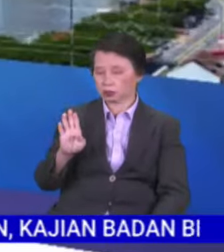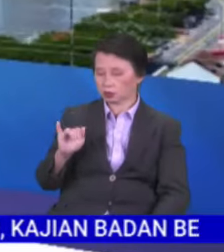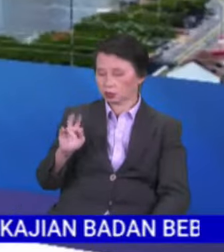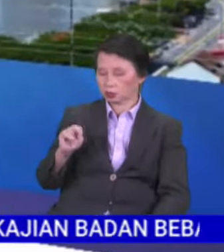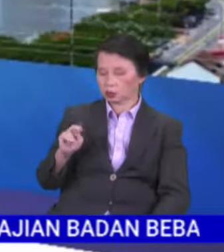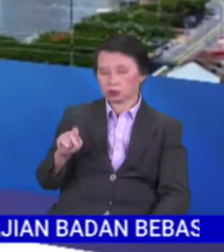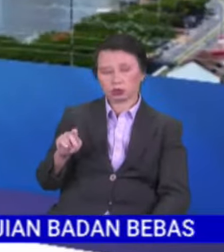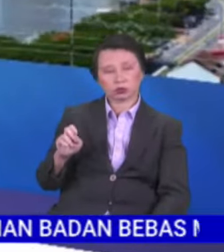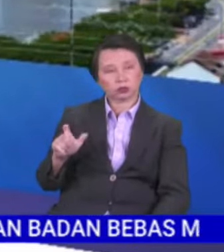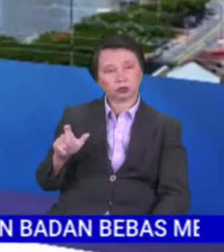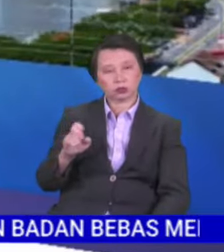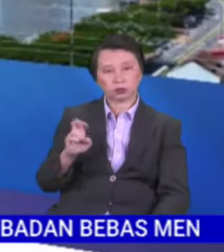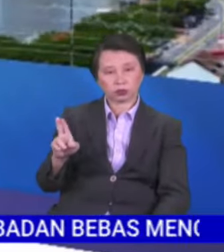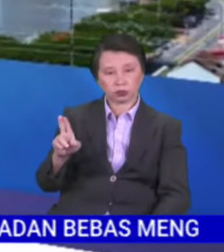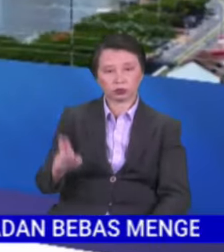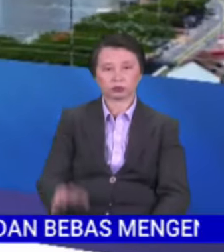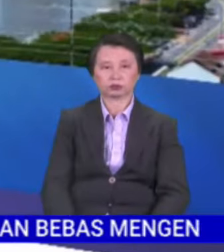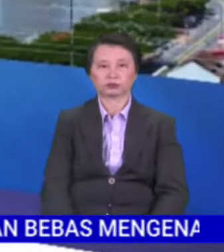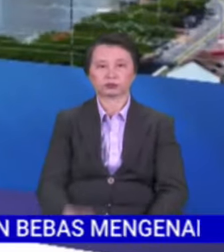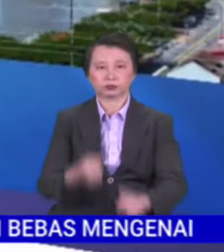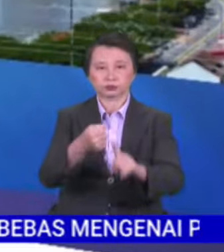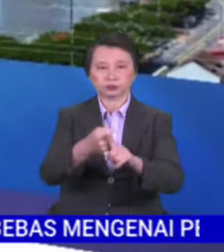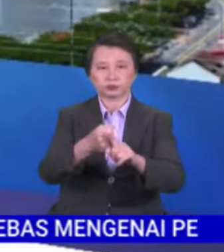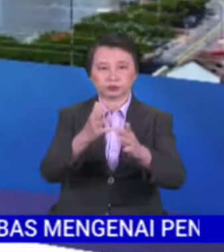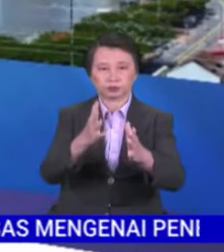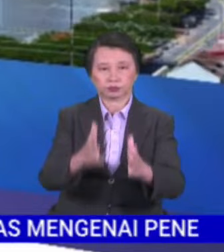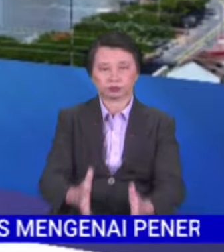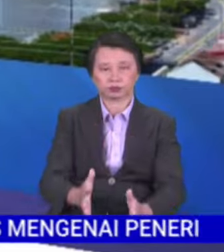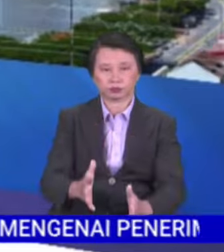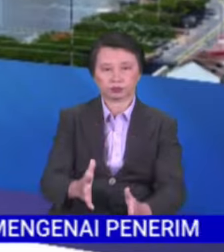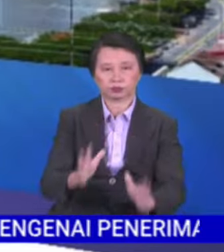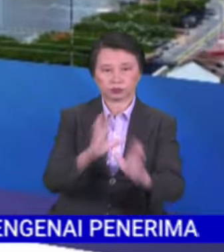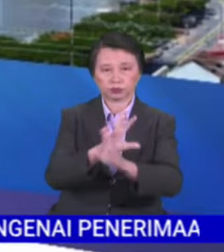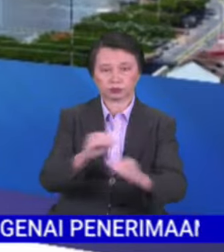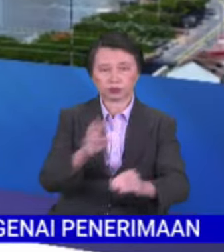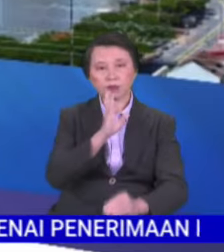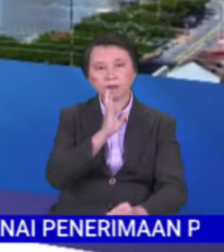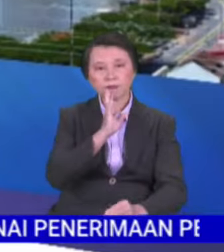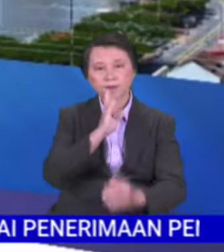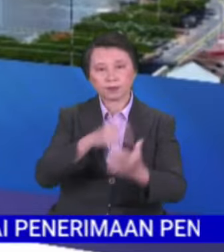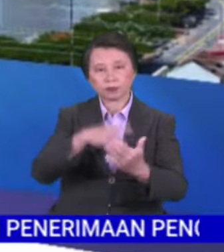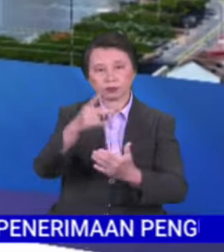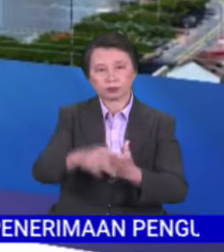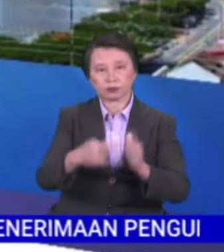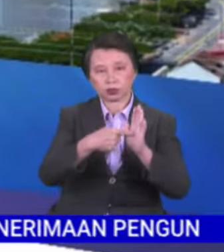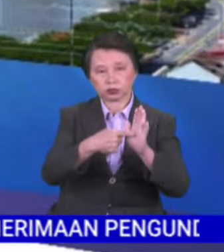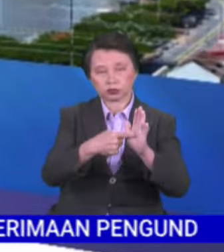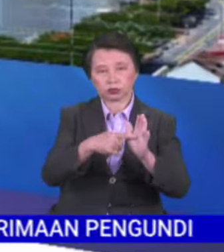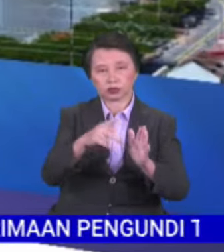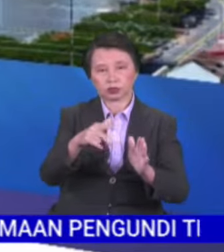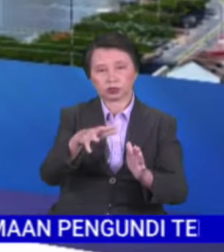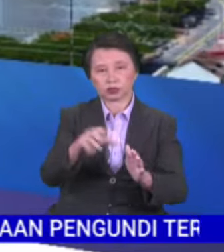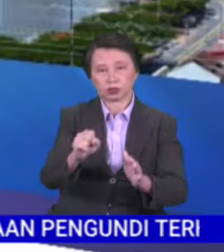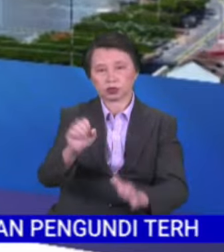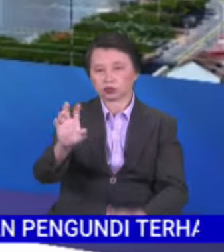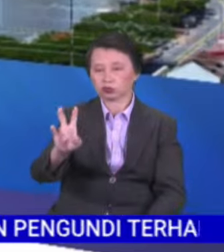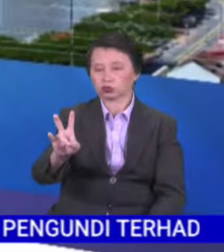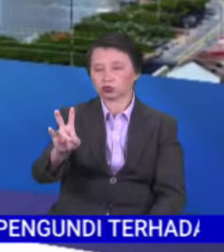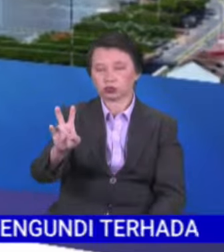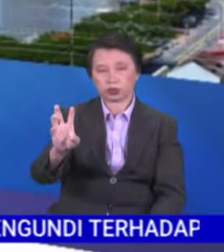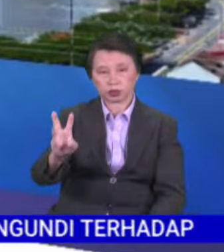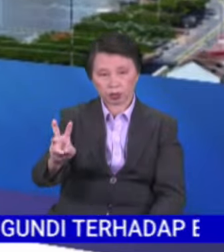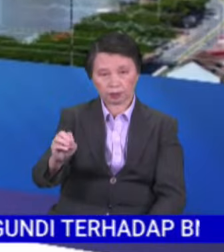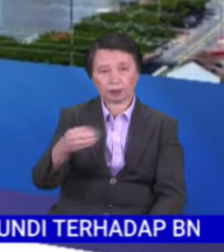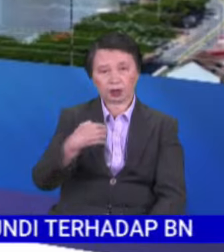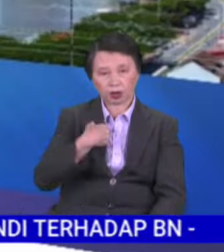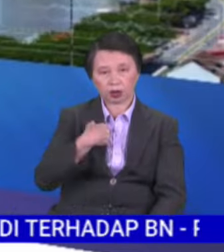Dalam pada itu, Pengarah Penyiaran Negeri Sarawak Nasrul Hakim Muhammad Noh berkata program showcase Kembara 76 yang berlangsung di